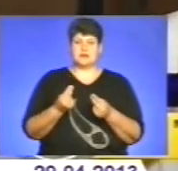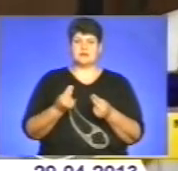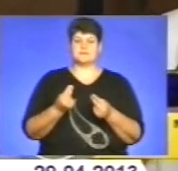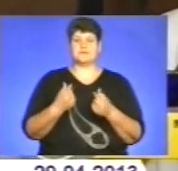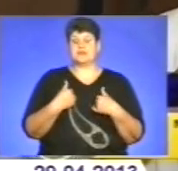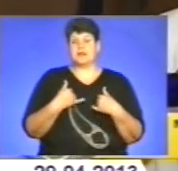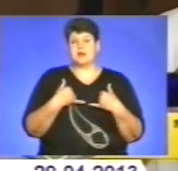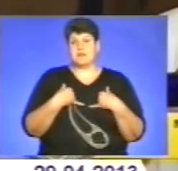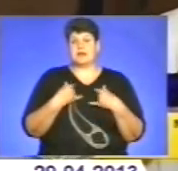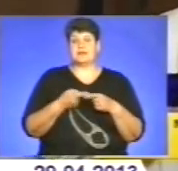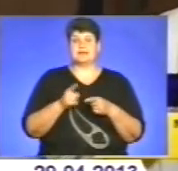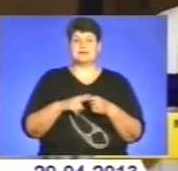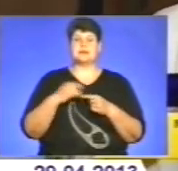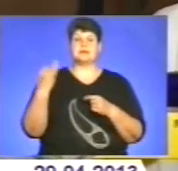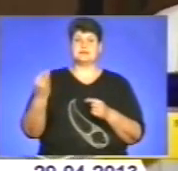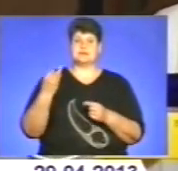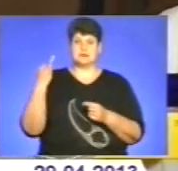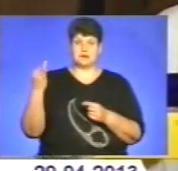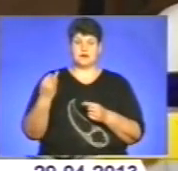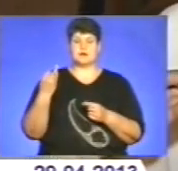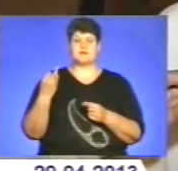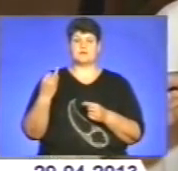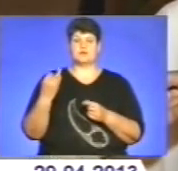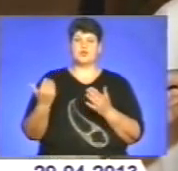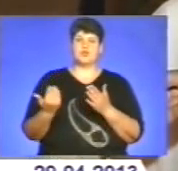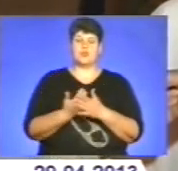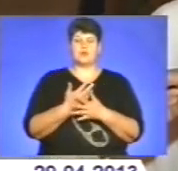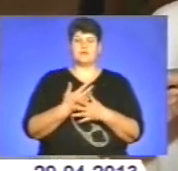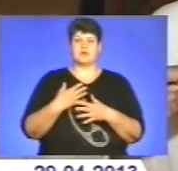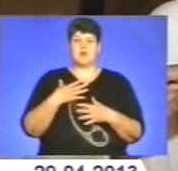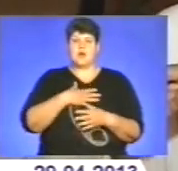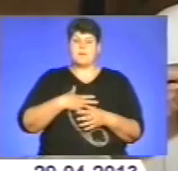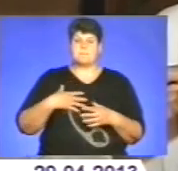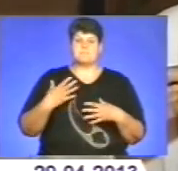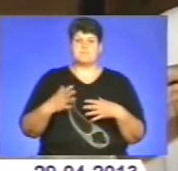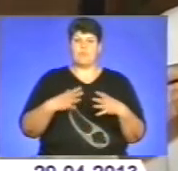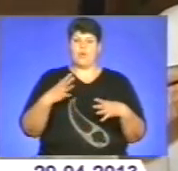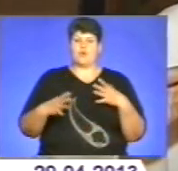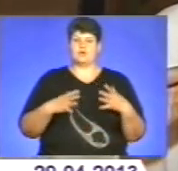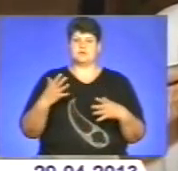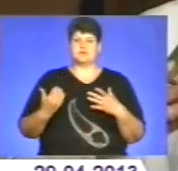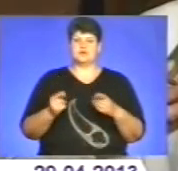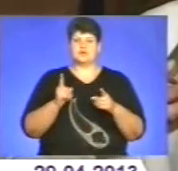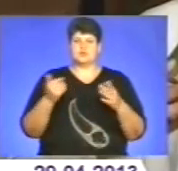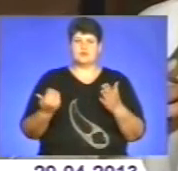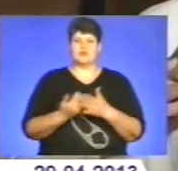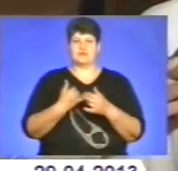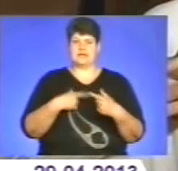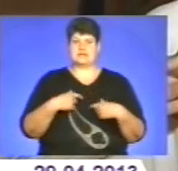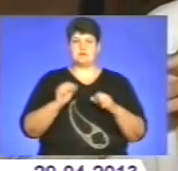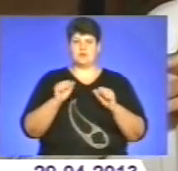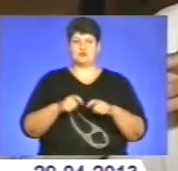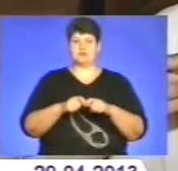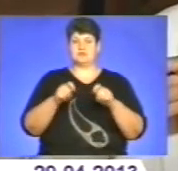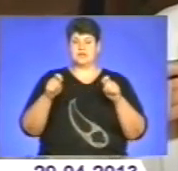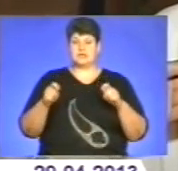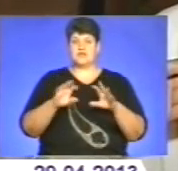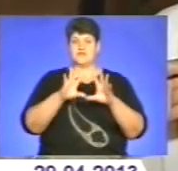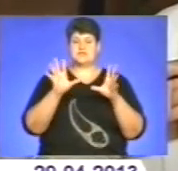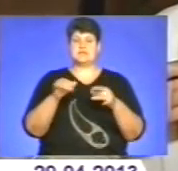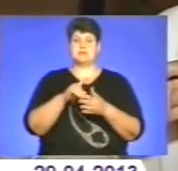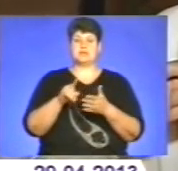для мене це якось цікаво, нові емоції, що знову можна для себе відкрити. Оскільки тут всі питання